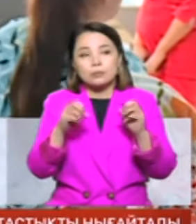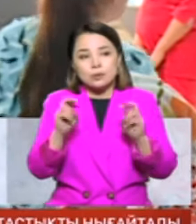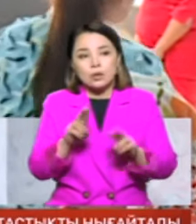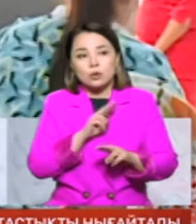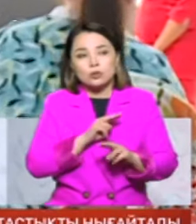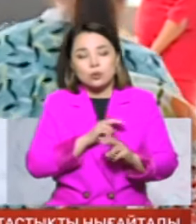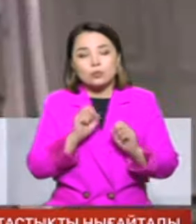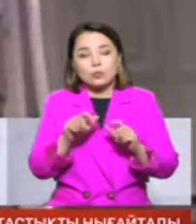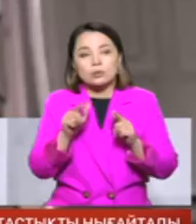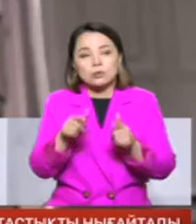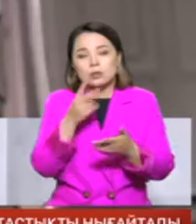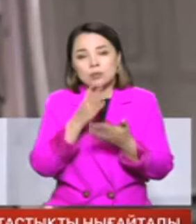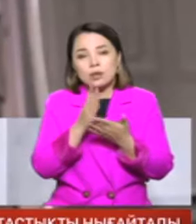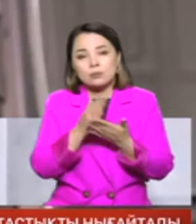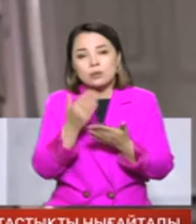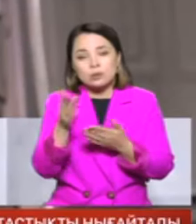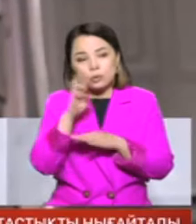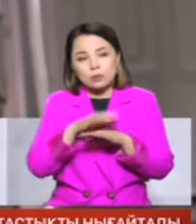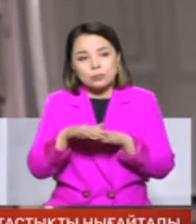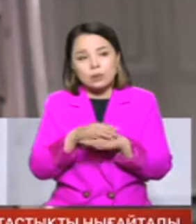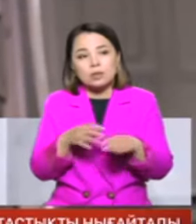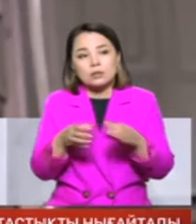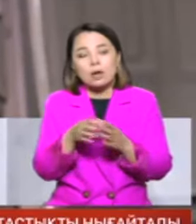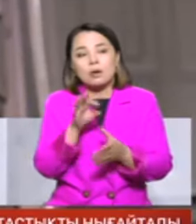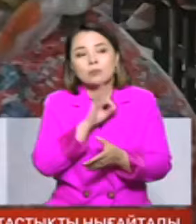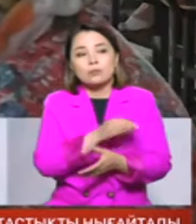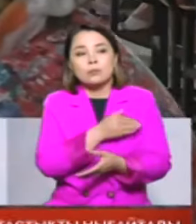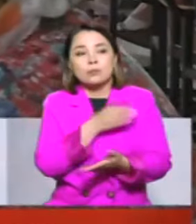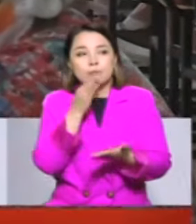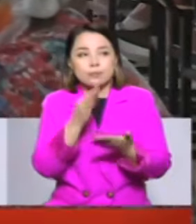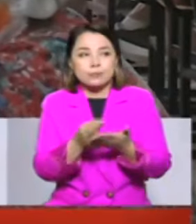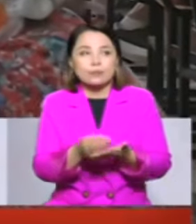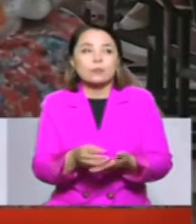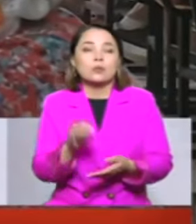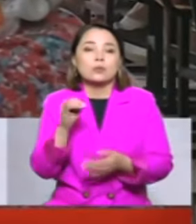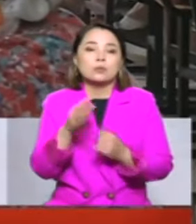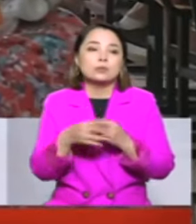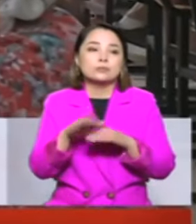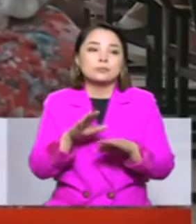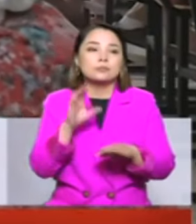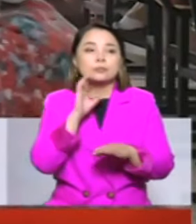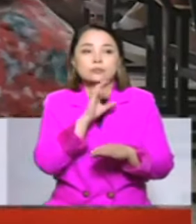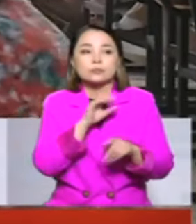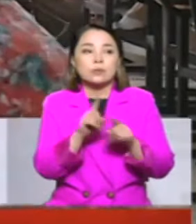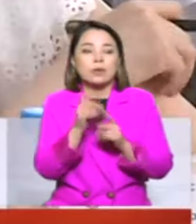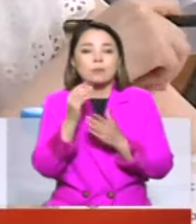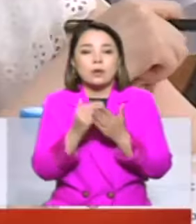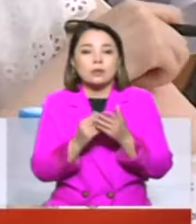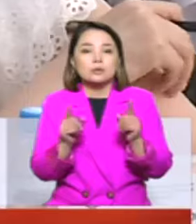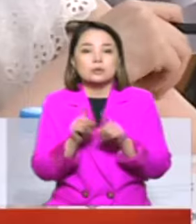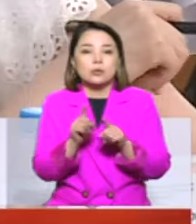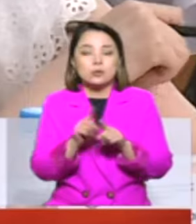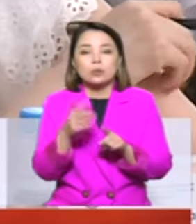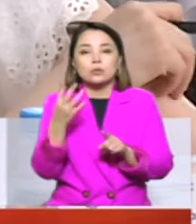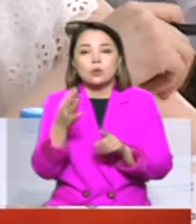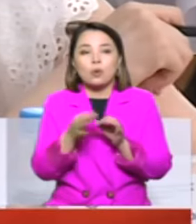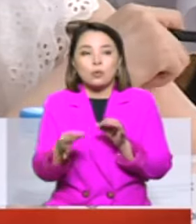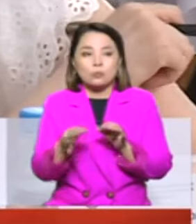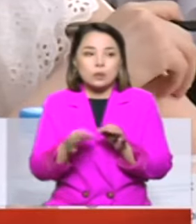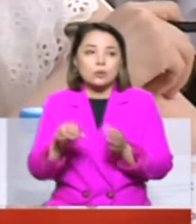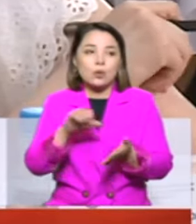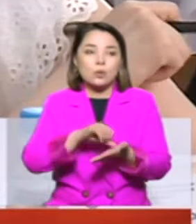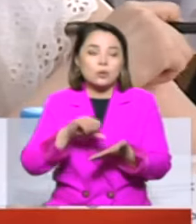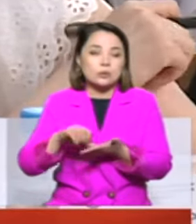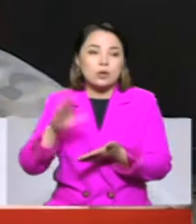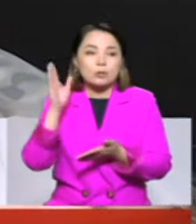жұмысқа қоя аламыз деп жатыр. Сол үкіметтің бір несін пайдалансам ба деймін. Оңтүстіктен солтүстікке бағдарламасы бойынша 4 облыстан келген